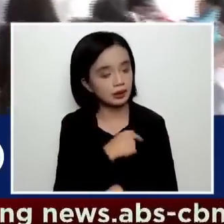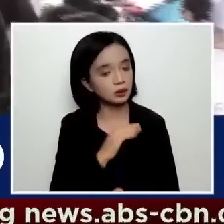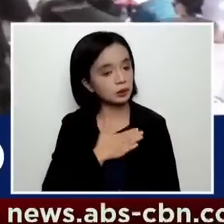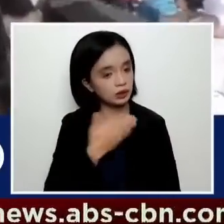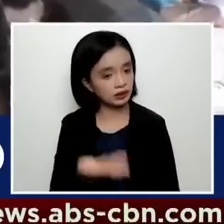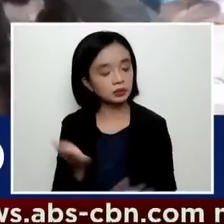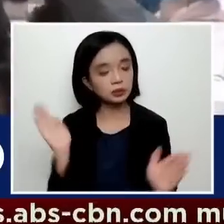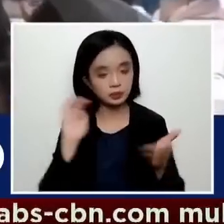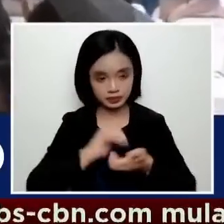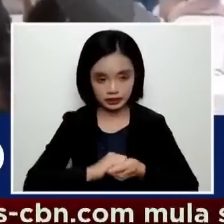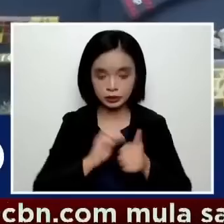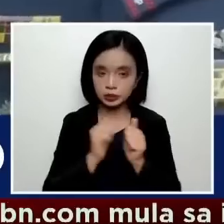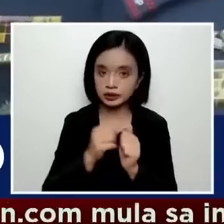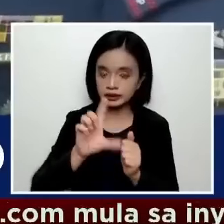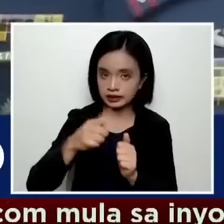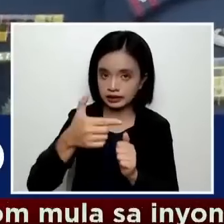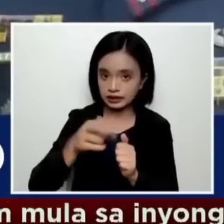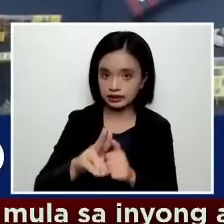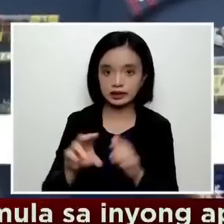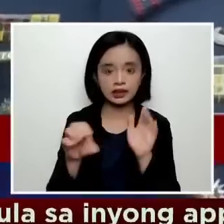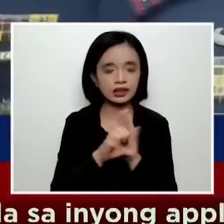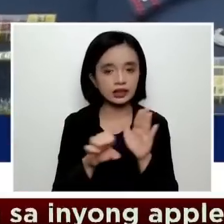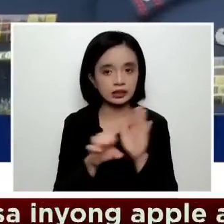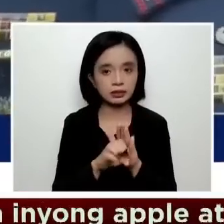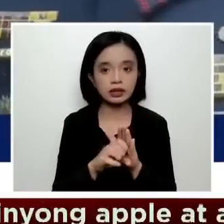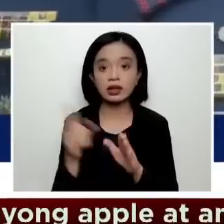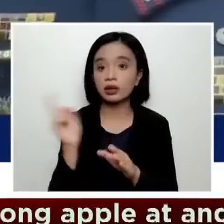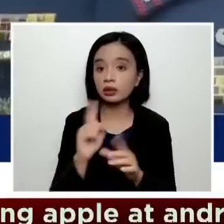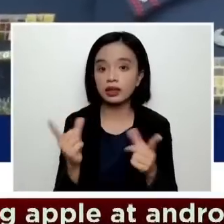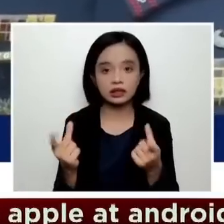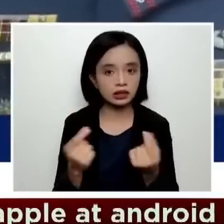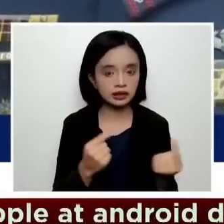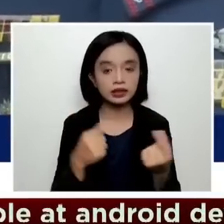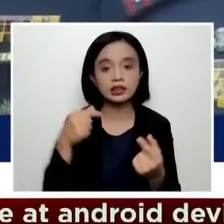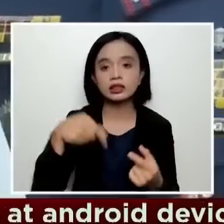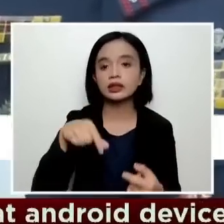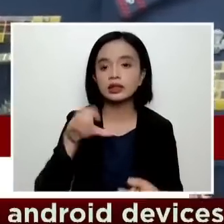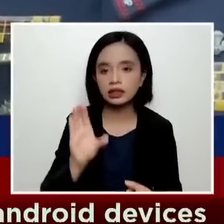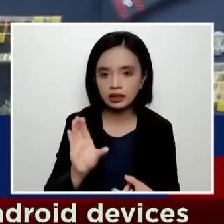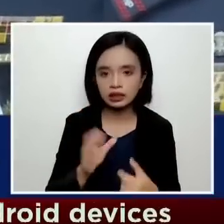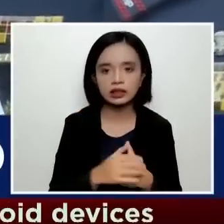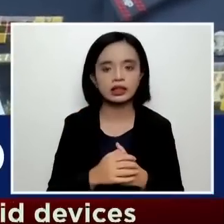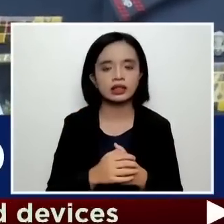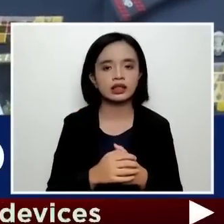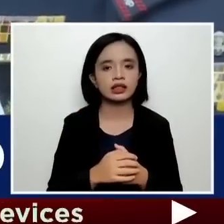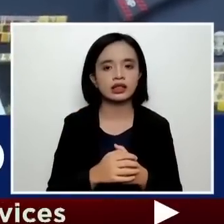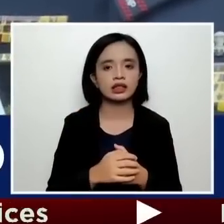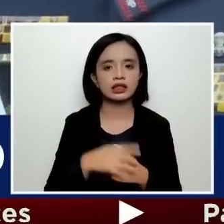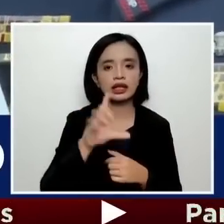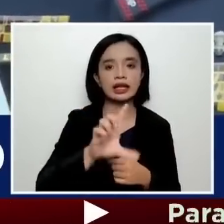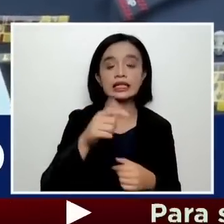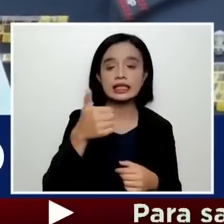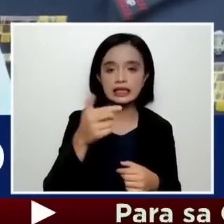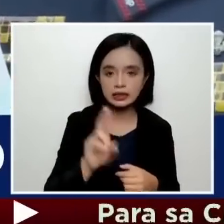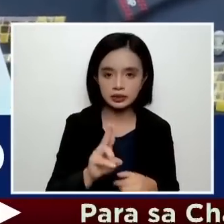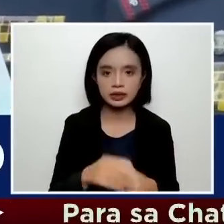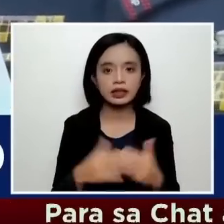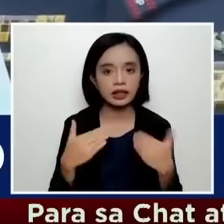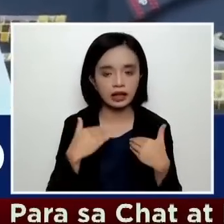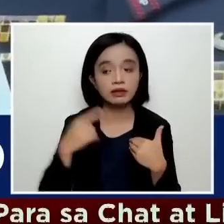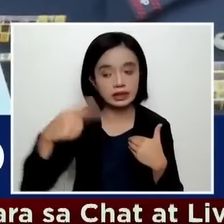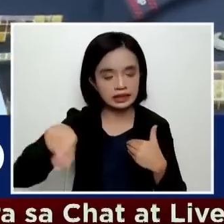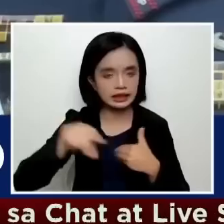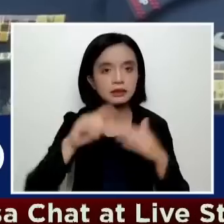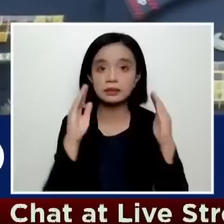local government units katulad ng ginawa ng Quezon City local government units na meron silang